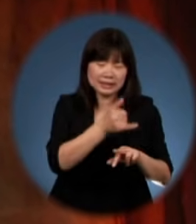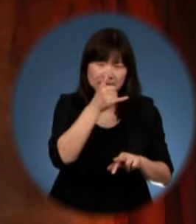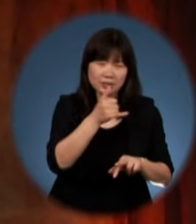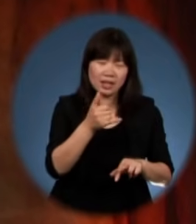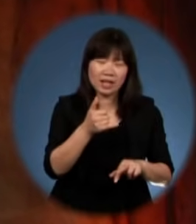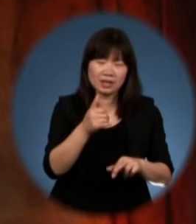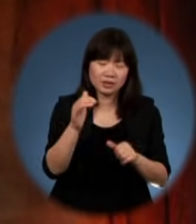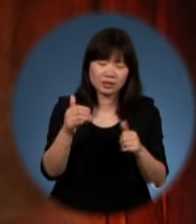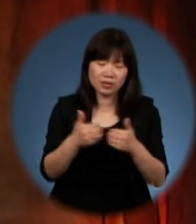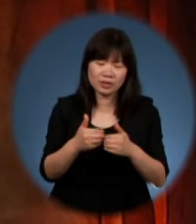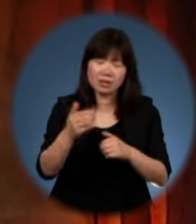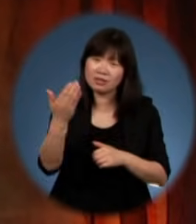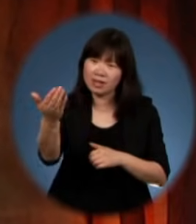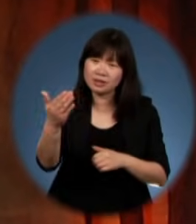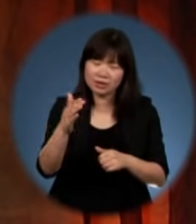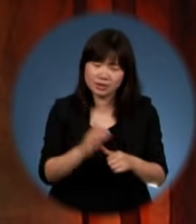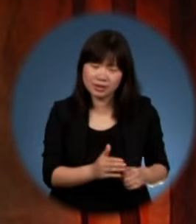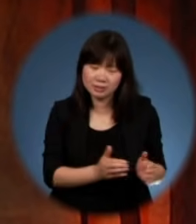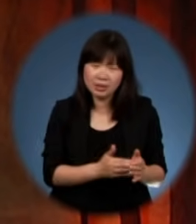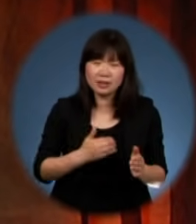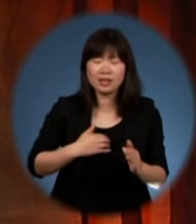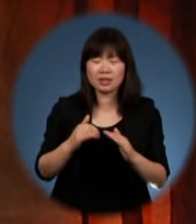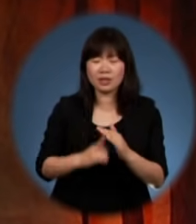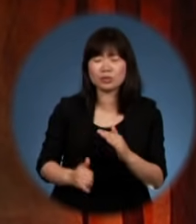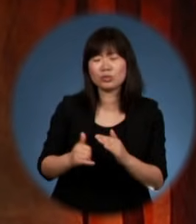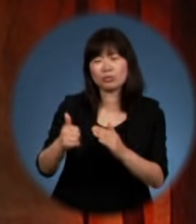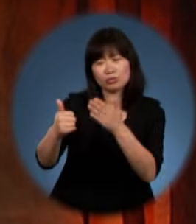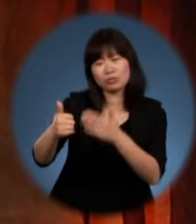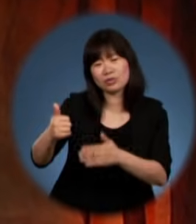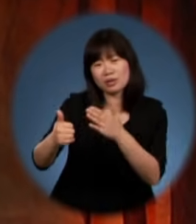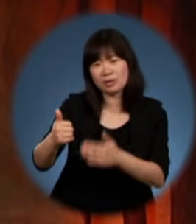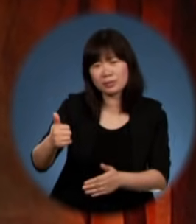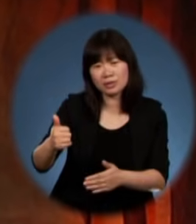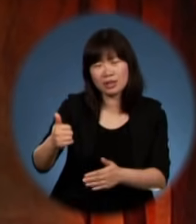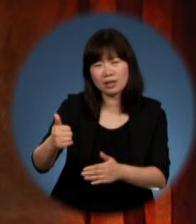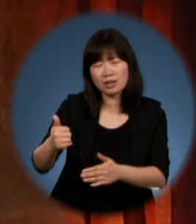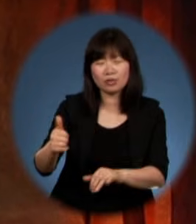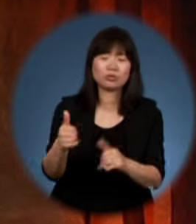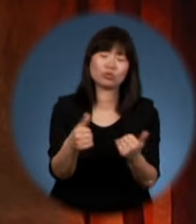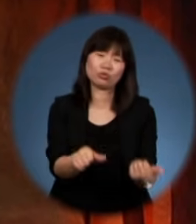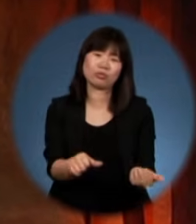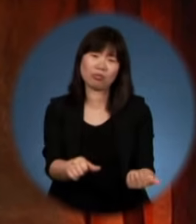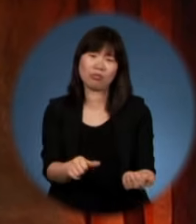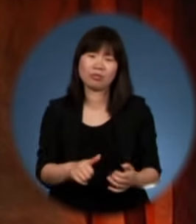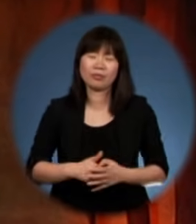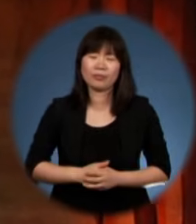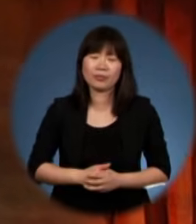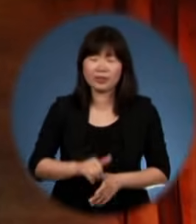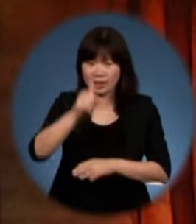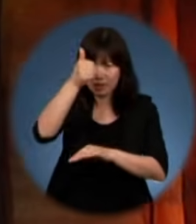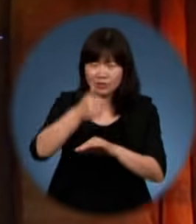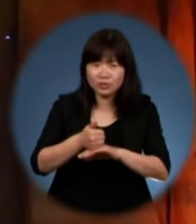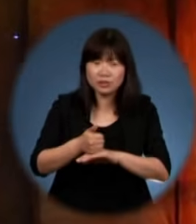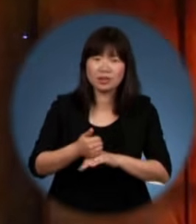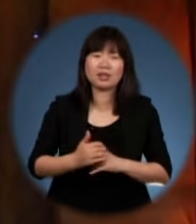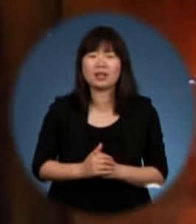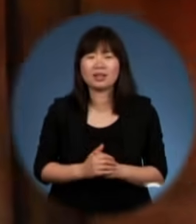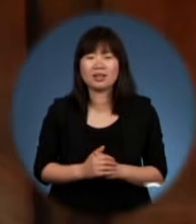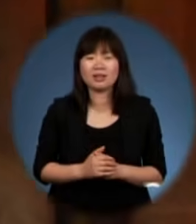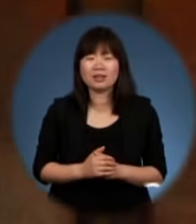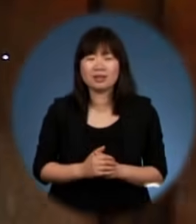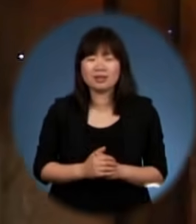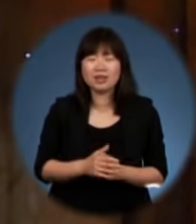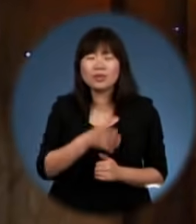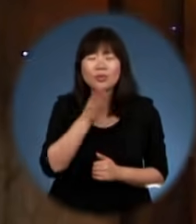전쟁에서 당신이 쳤지만 4 가족들을 부탁합니다 하고 숨을 거두게 되죠 나중에 그의